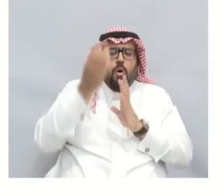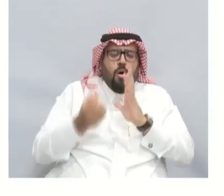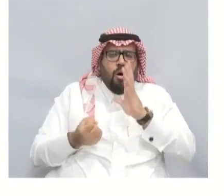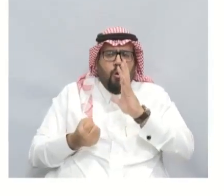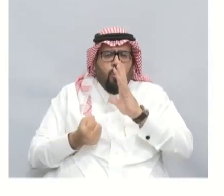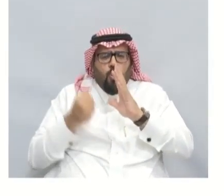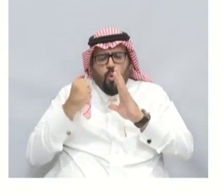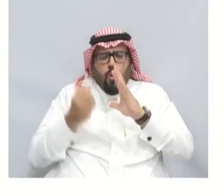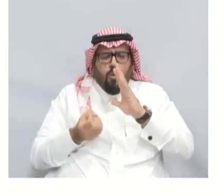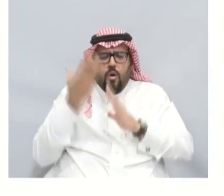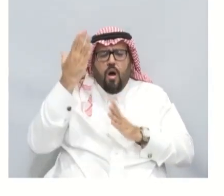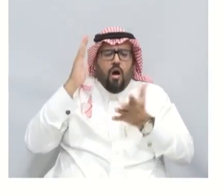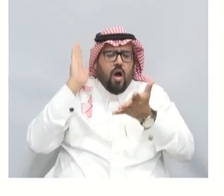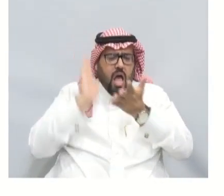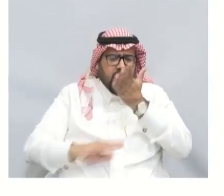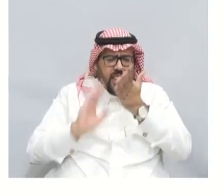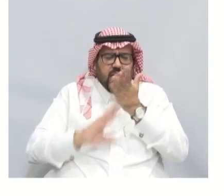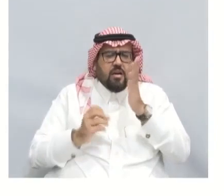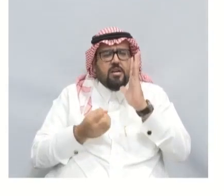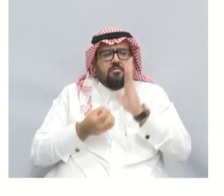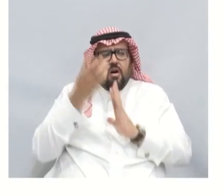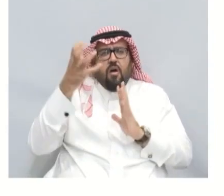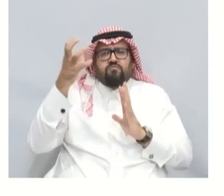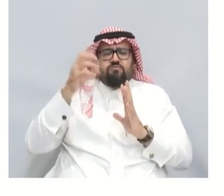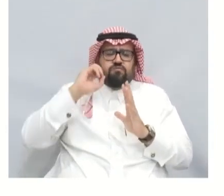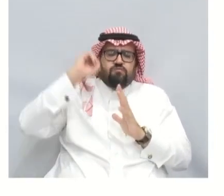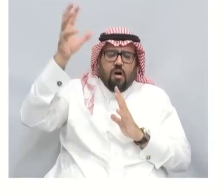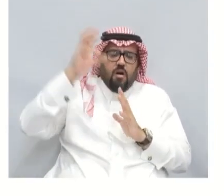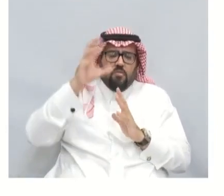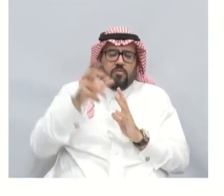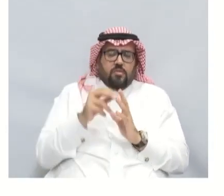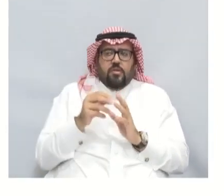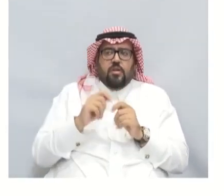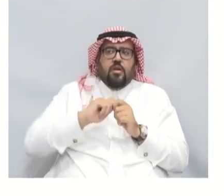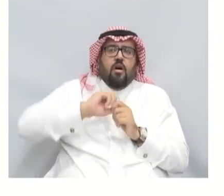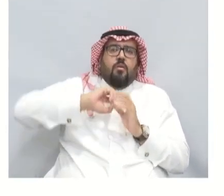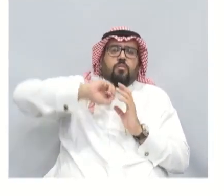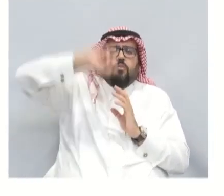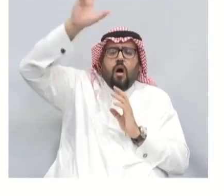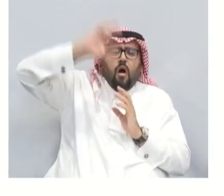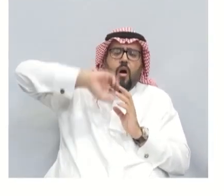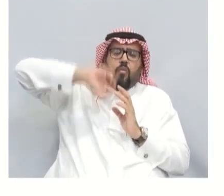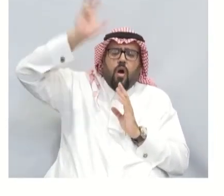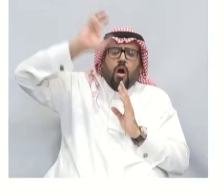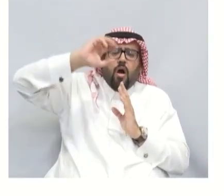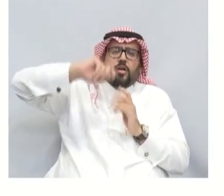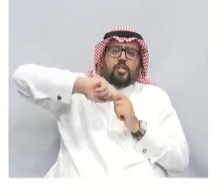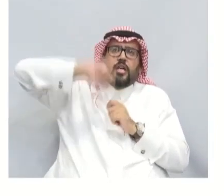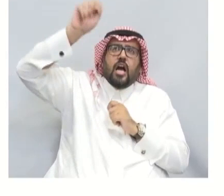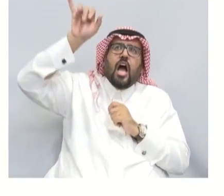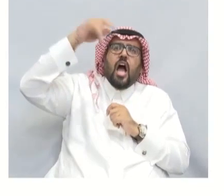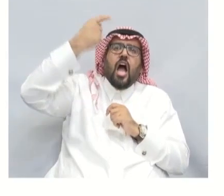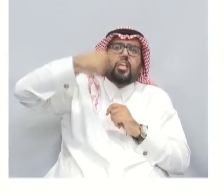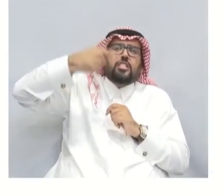ثورانه والمخاطر والمواد التي يقوم بإخراجها، أيضا كميات مهولة، الارتفاعات ممكن عشرات